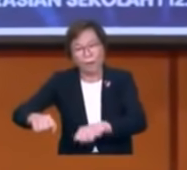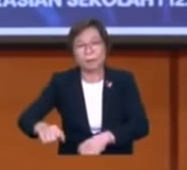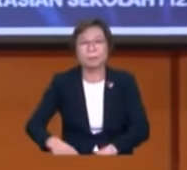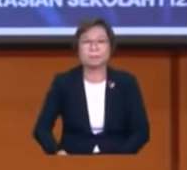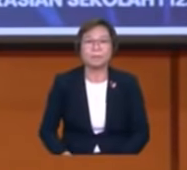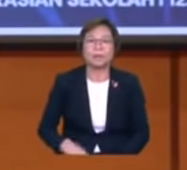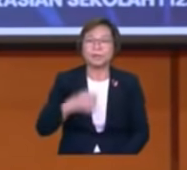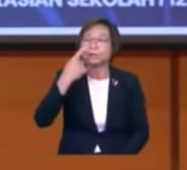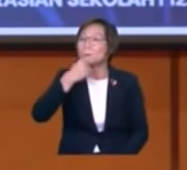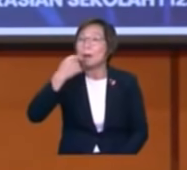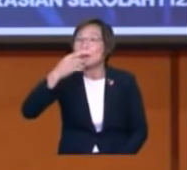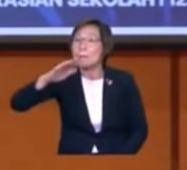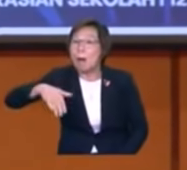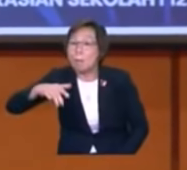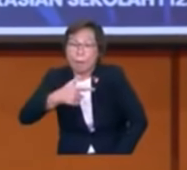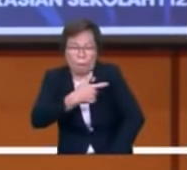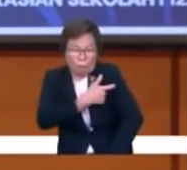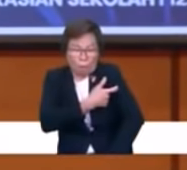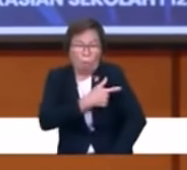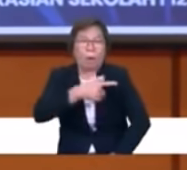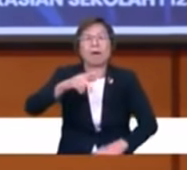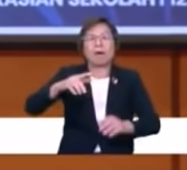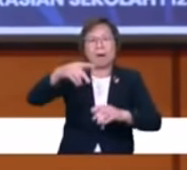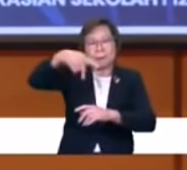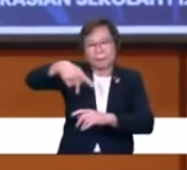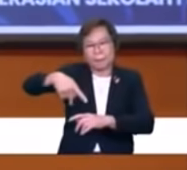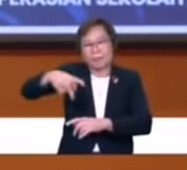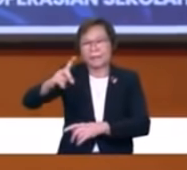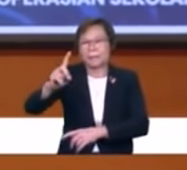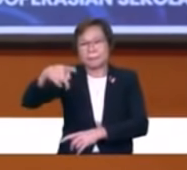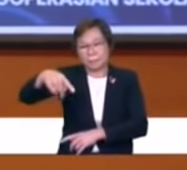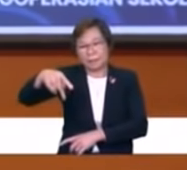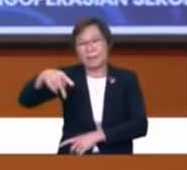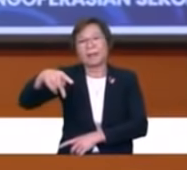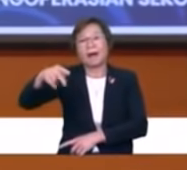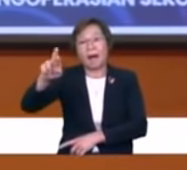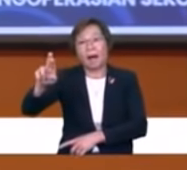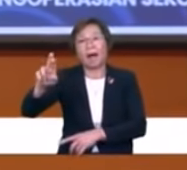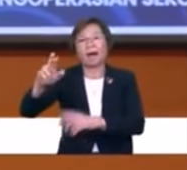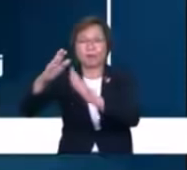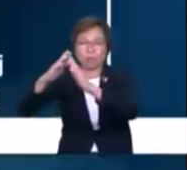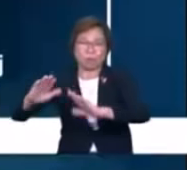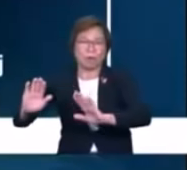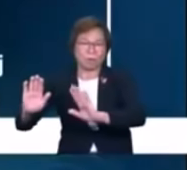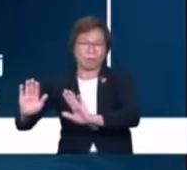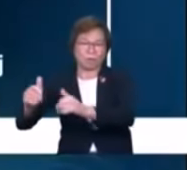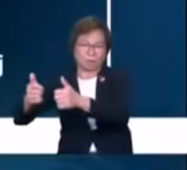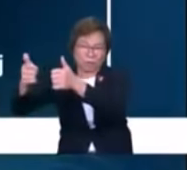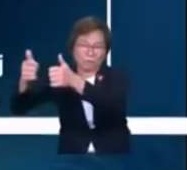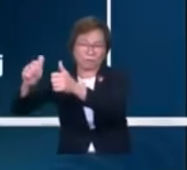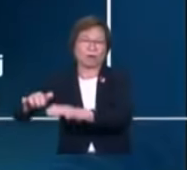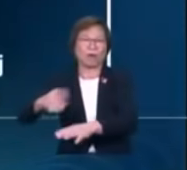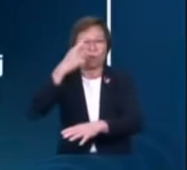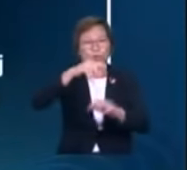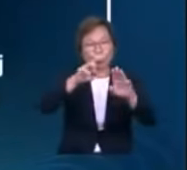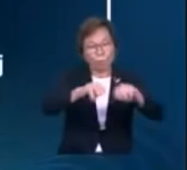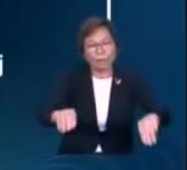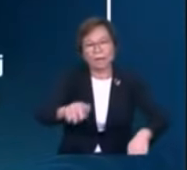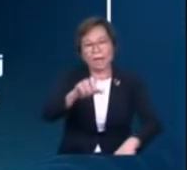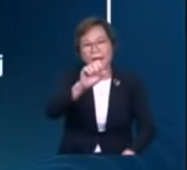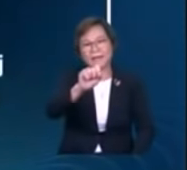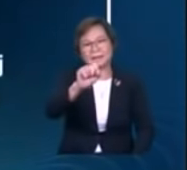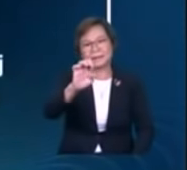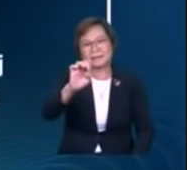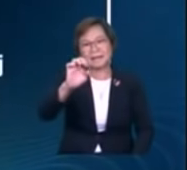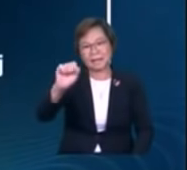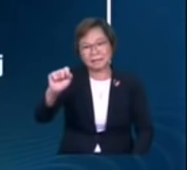belum diberesin kan wak masa ini mereka PDP di rumah terlebih dahulu begitu juga untuk murid Plaza is